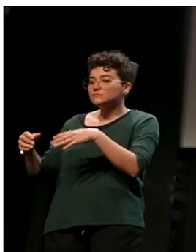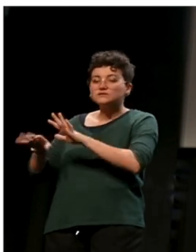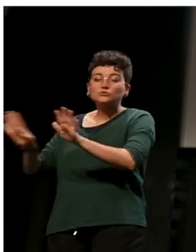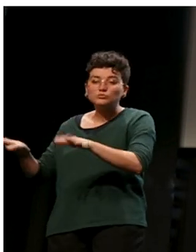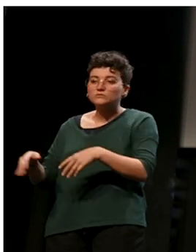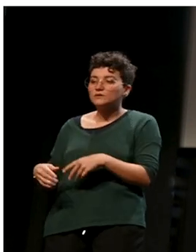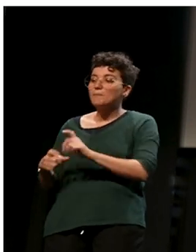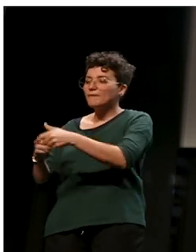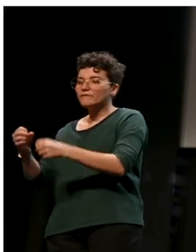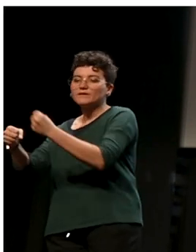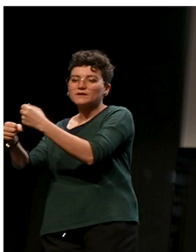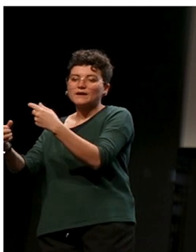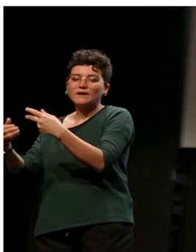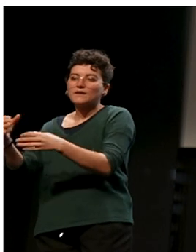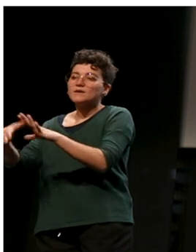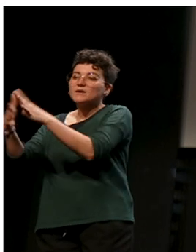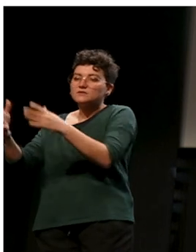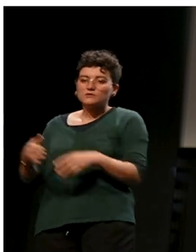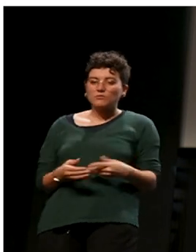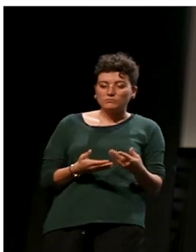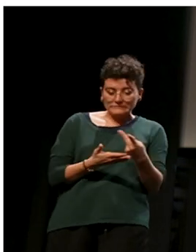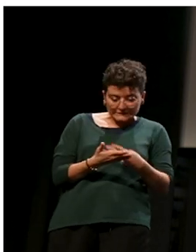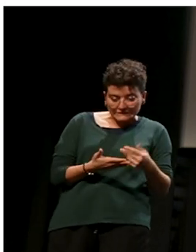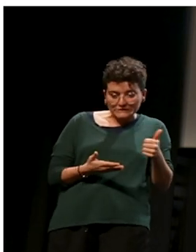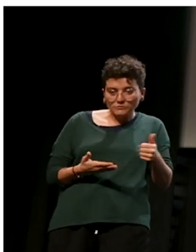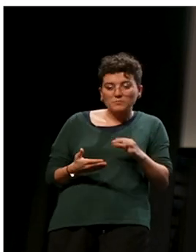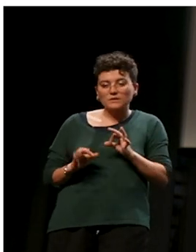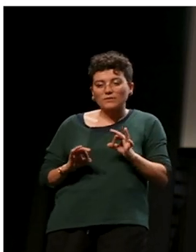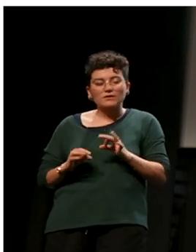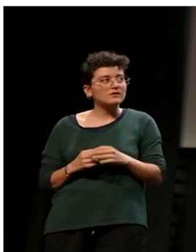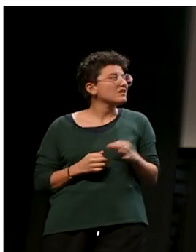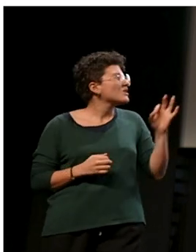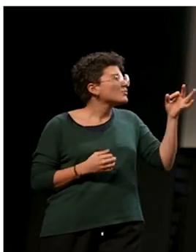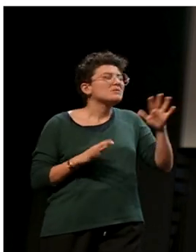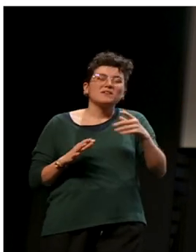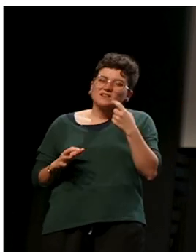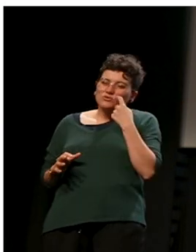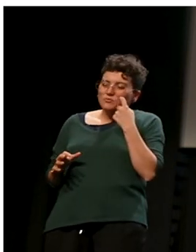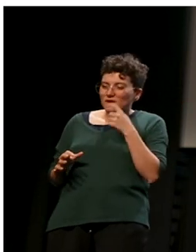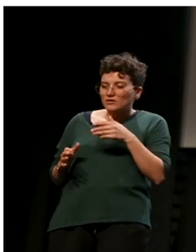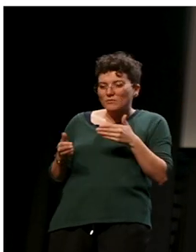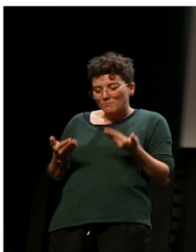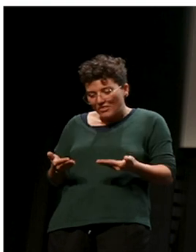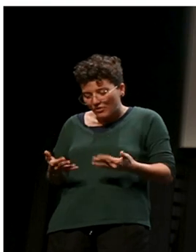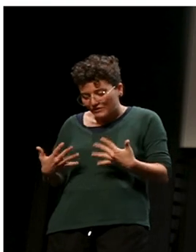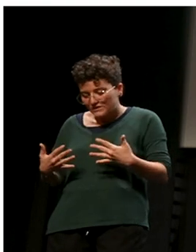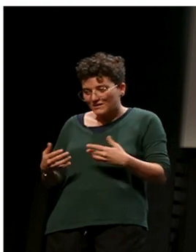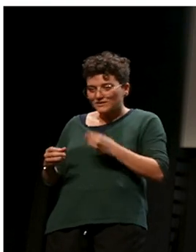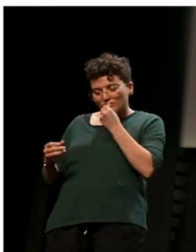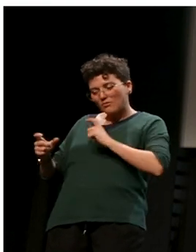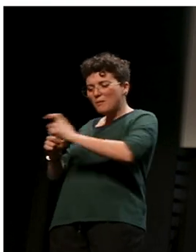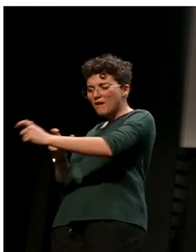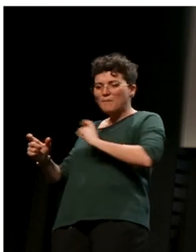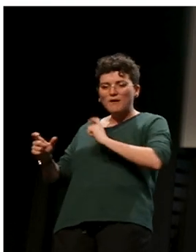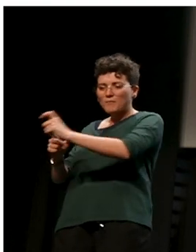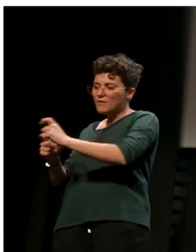Ouais, mais tu vois, moi, je vois les illustrateurs, ils commencent à la main, ils repassent dans une IA, ça repart à la main. Enfin, tu vois, c'est un échange, à mon avis. Ça va être vraiment, tu vois, entre